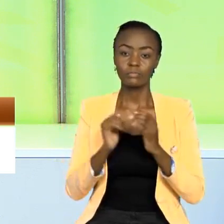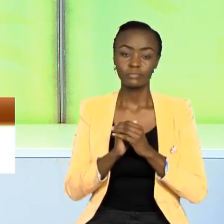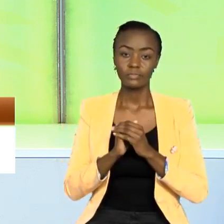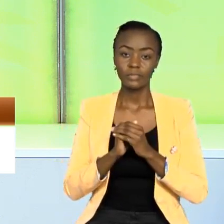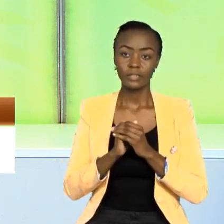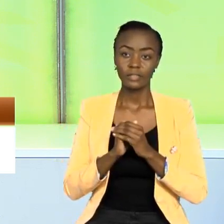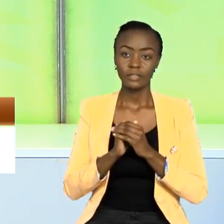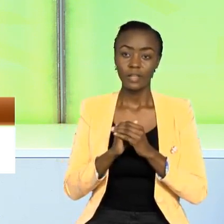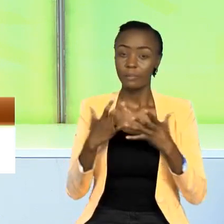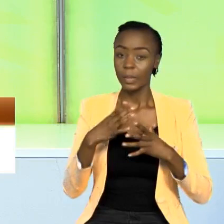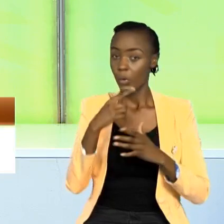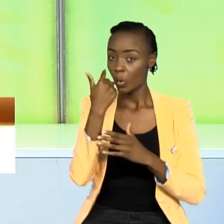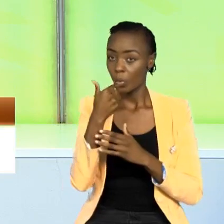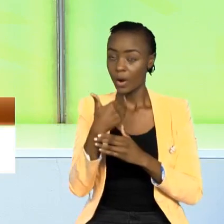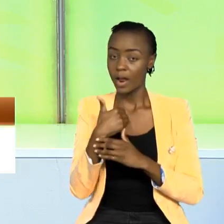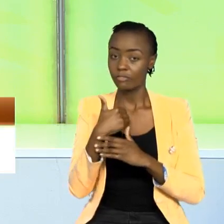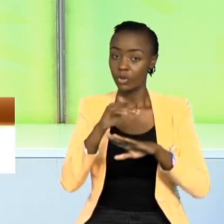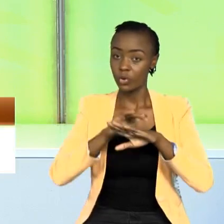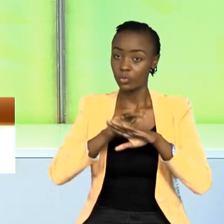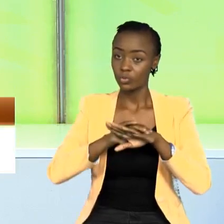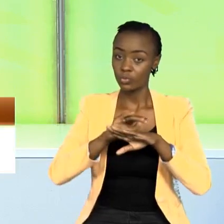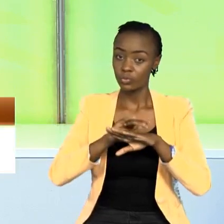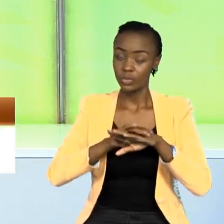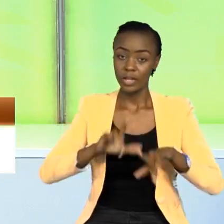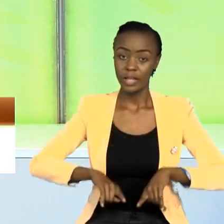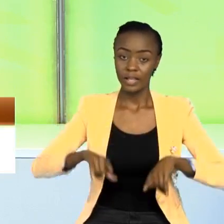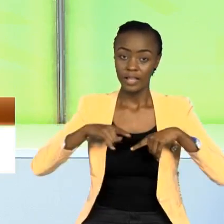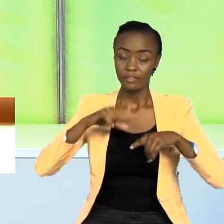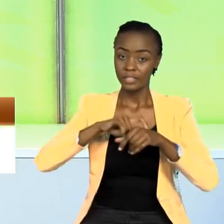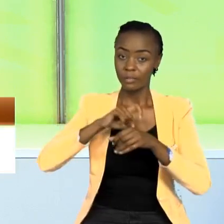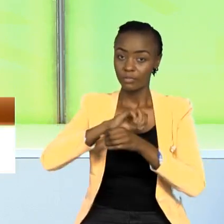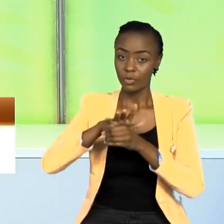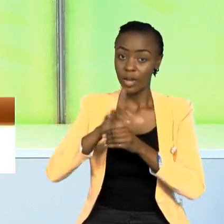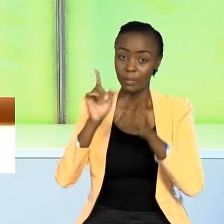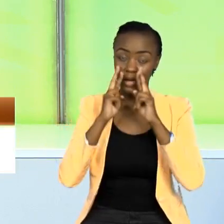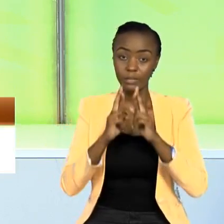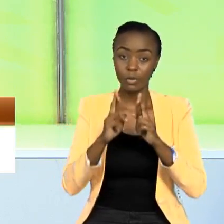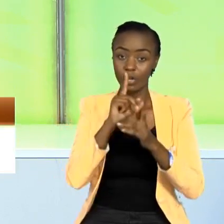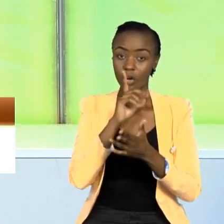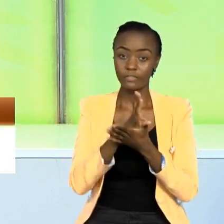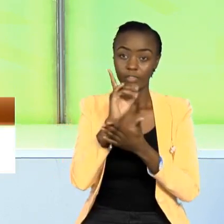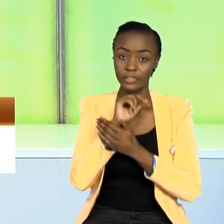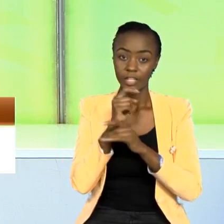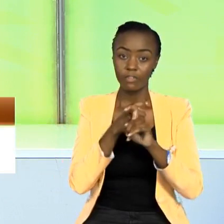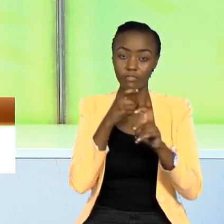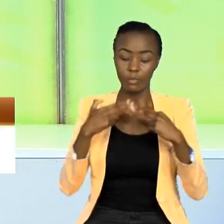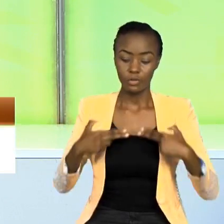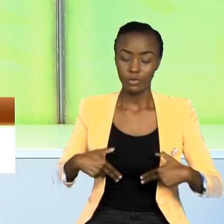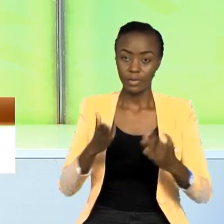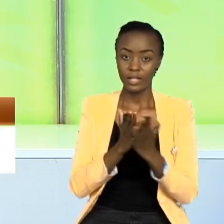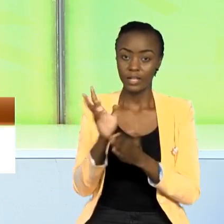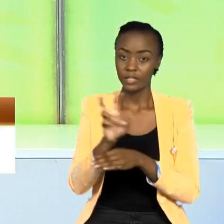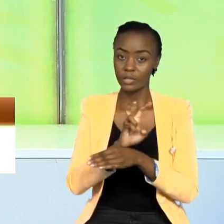wanaweza kumudu viwango bora vya maisha msimu huu wa janga la corona. Hii ni kulingana na ripoti iliyotolewa leo na shirika la Human Rights